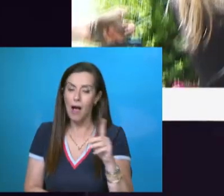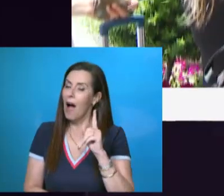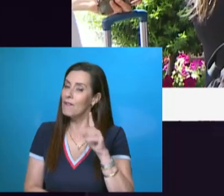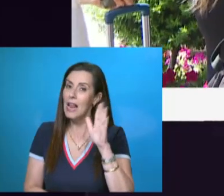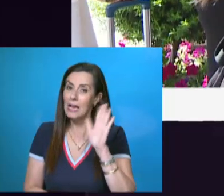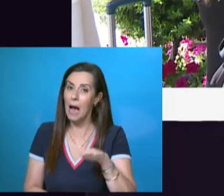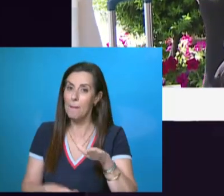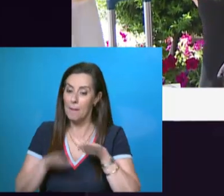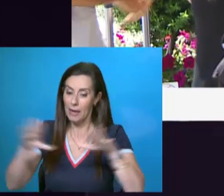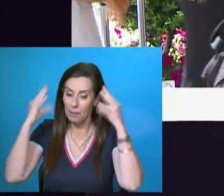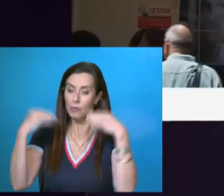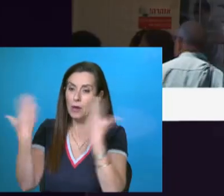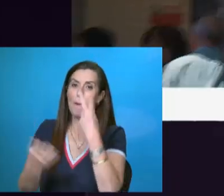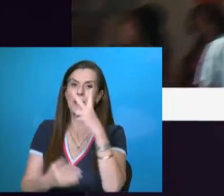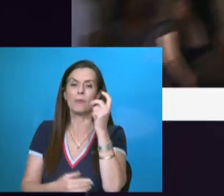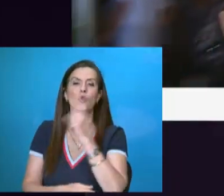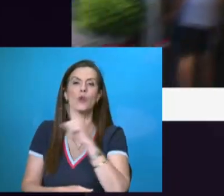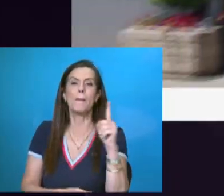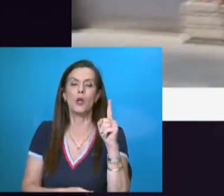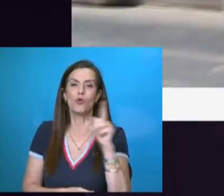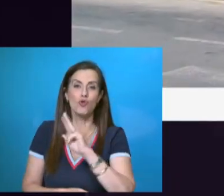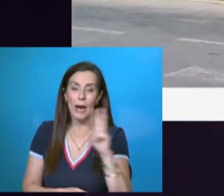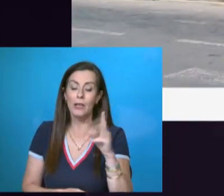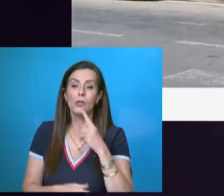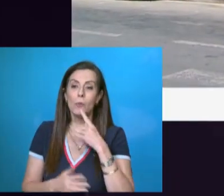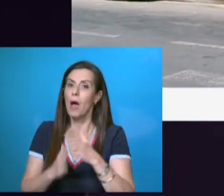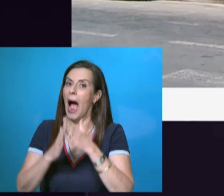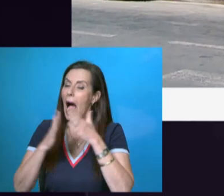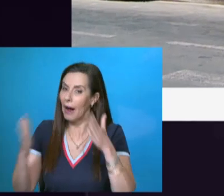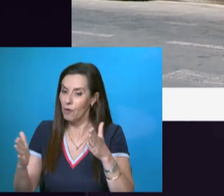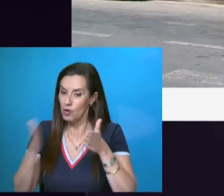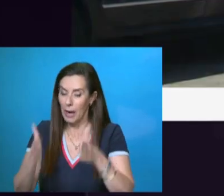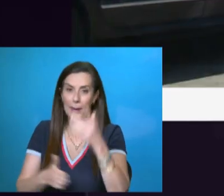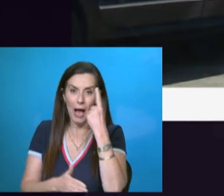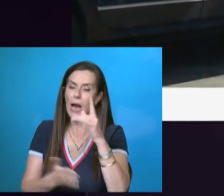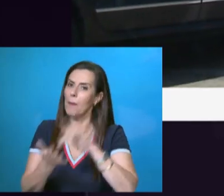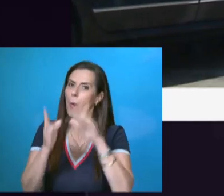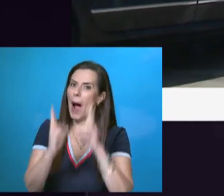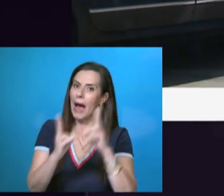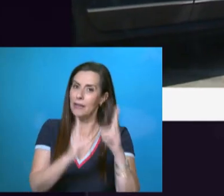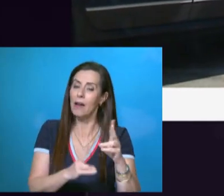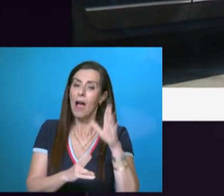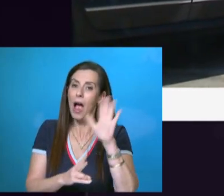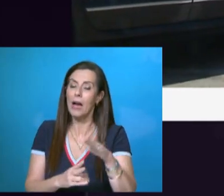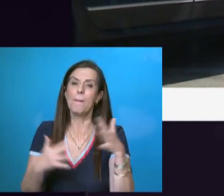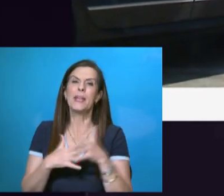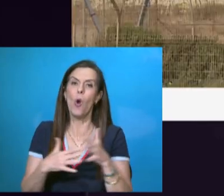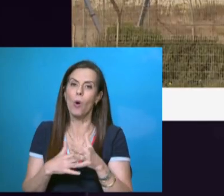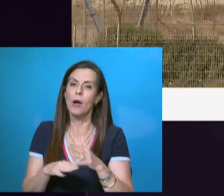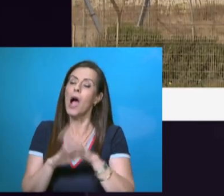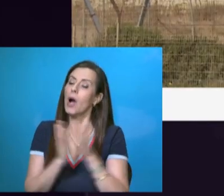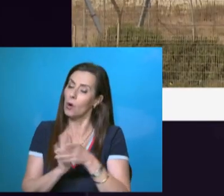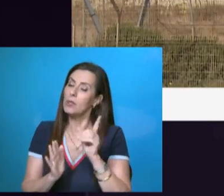בעוד 230 מיליון שקלים, כלומר הרחבות גם של הטרמינל, גם של מקומות חנייה, גם של עמדות בידוק. הדבר הזה בעצם צריך